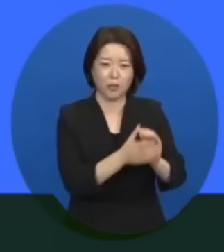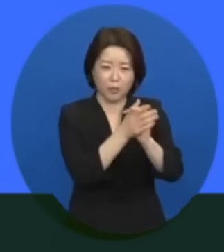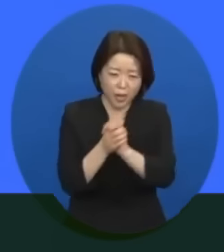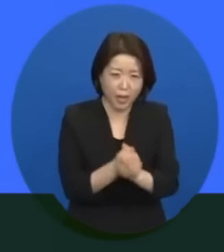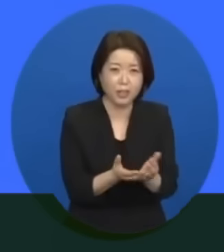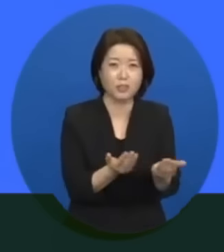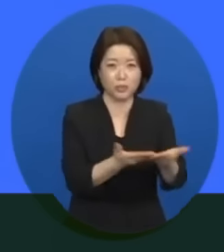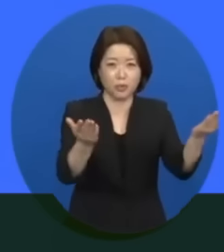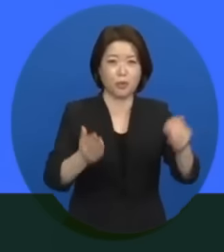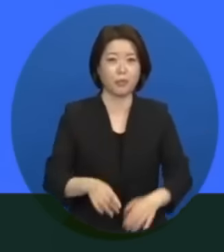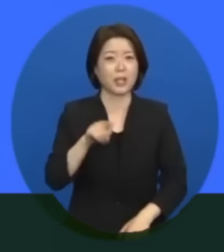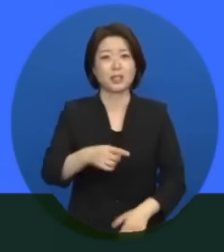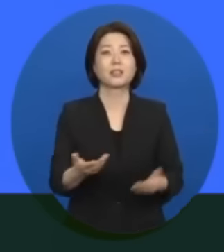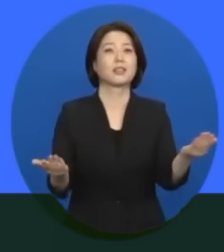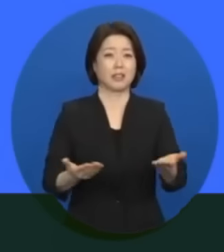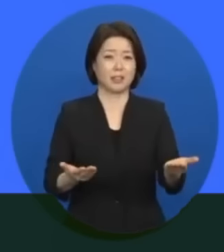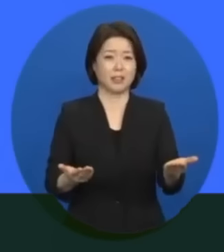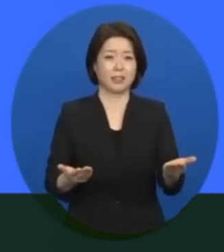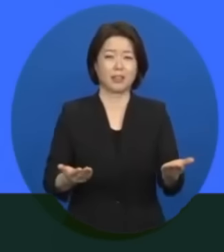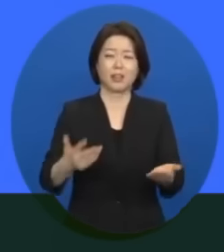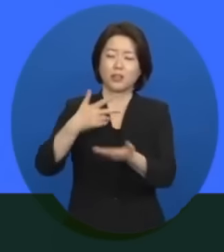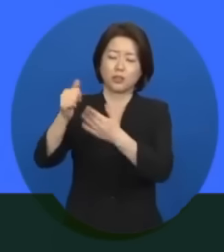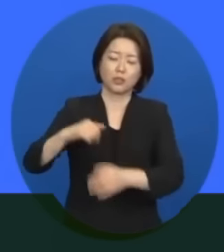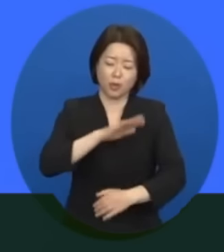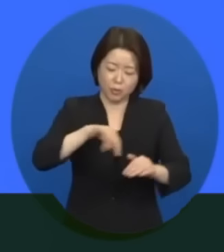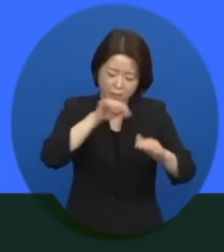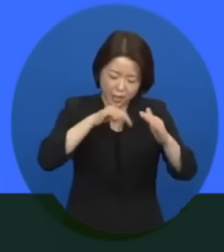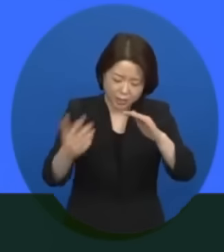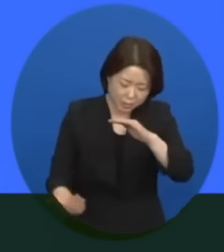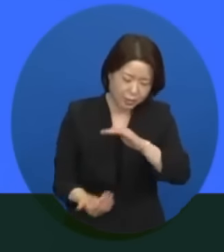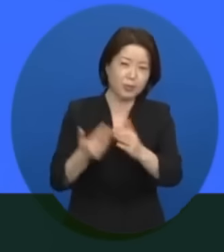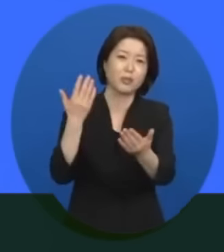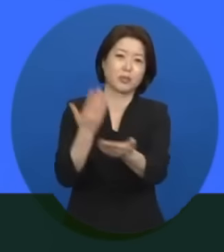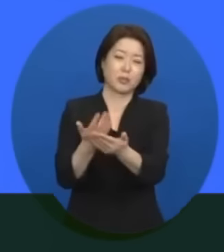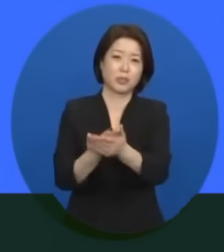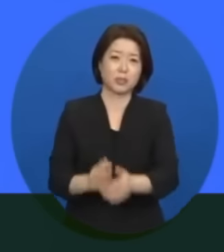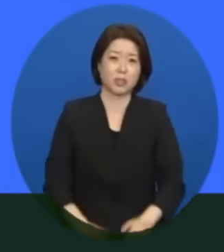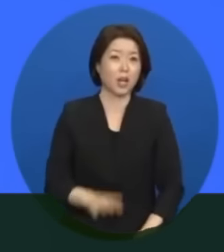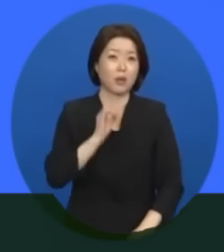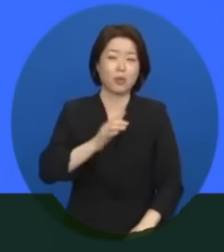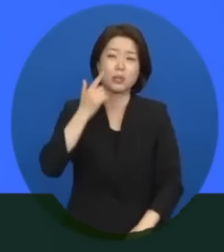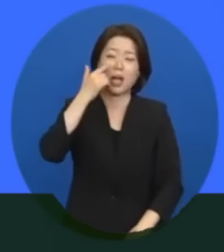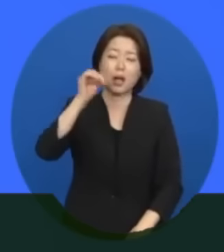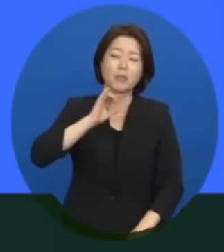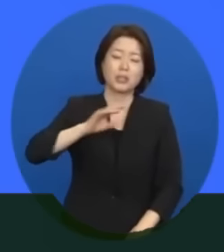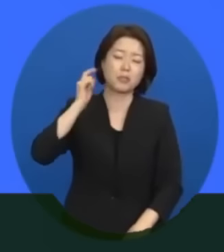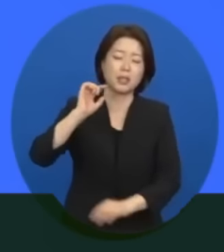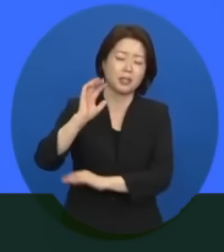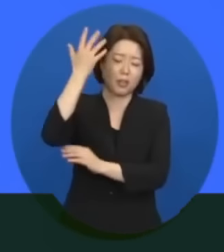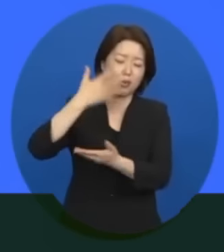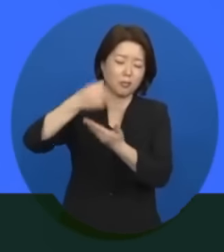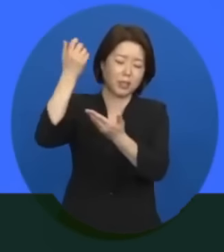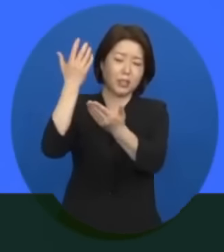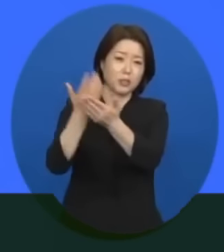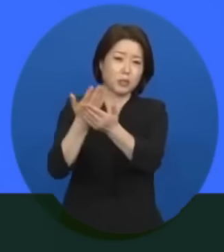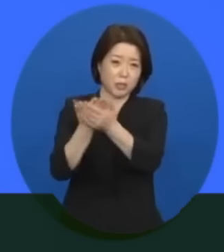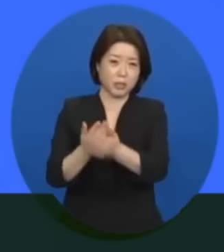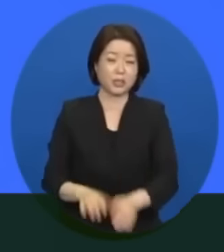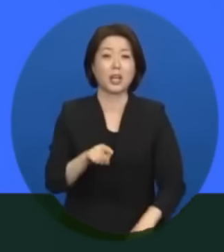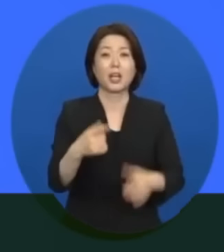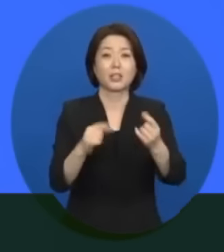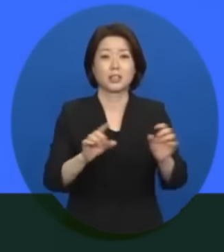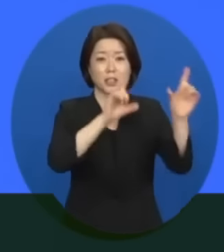하고 하는 그 일을 주여 이루어 주옵소서 그리고 오직 아버지만 영광을 받아 주옵소서 아멘